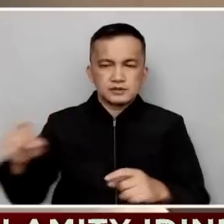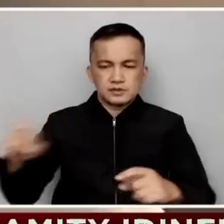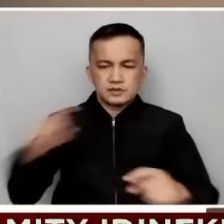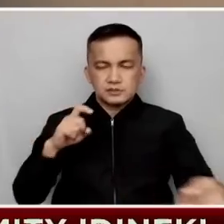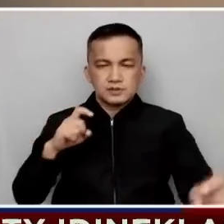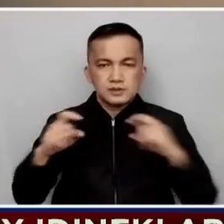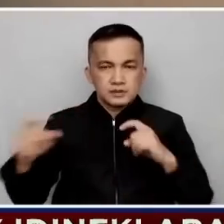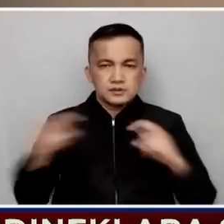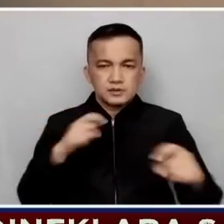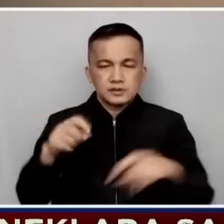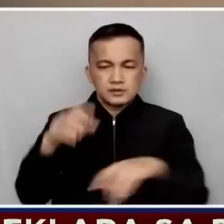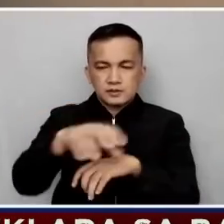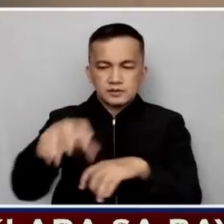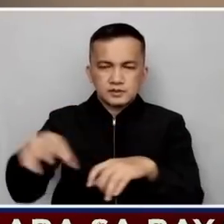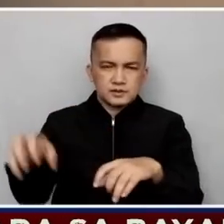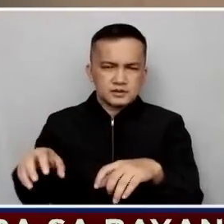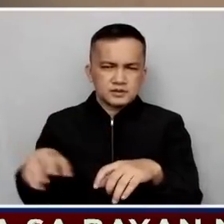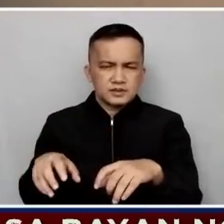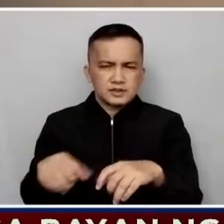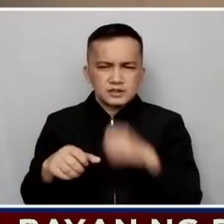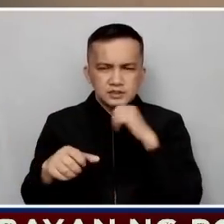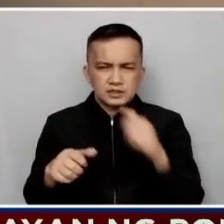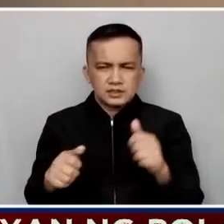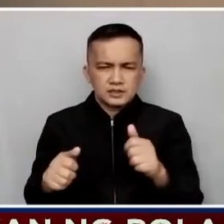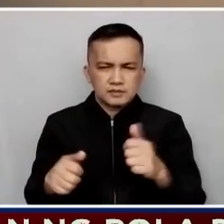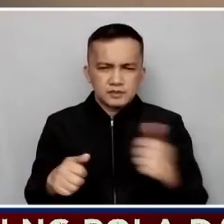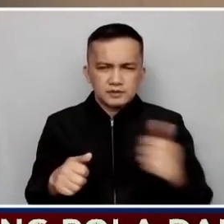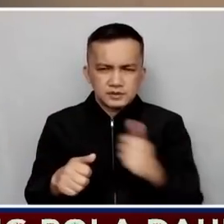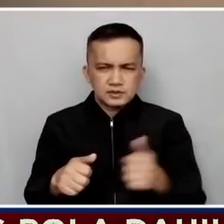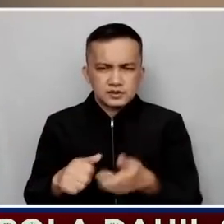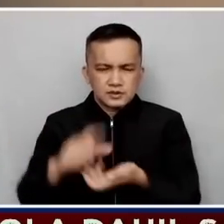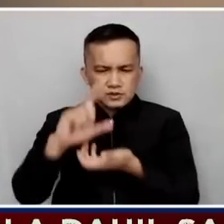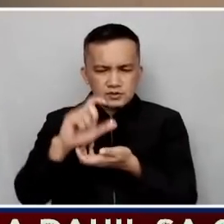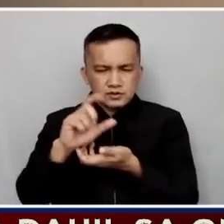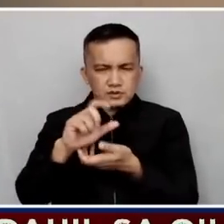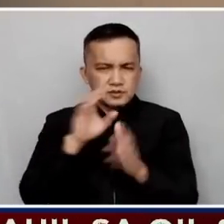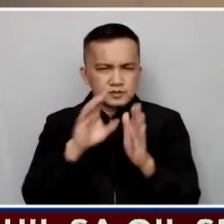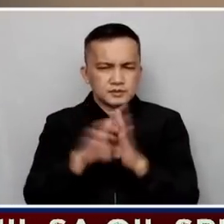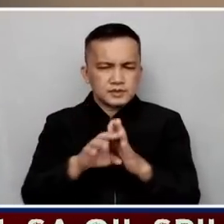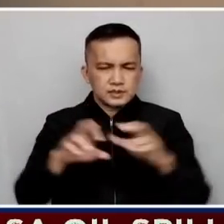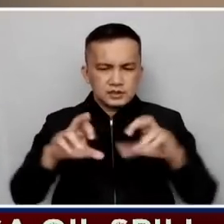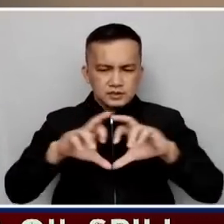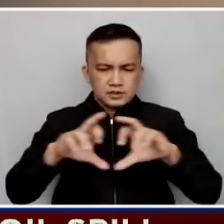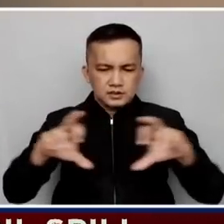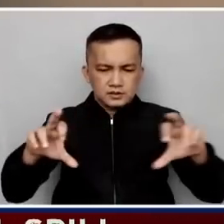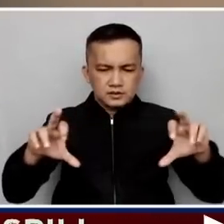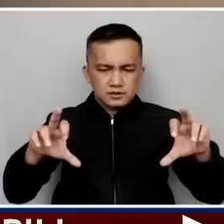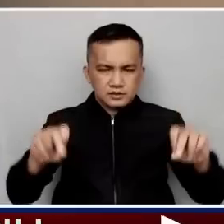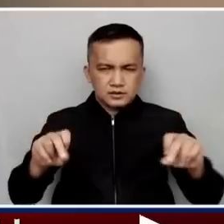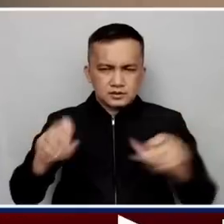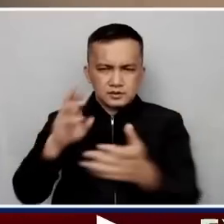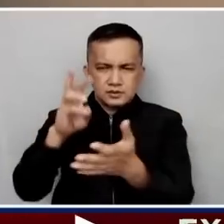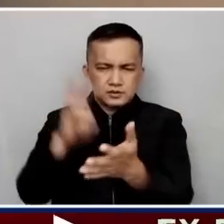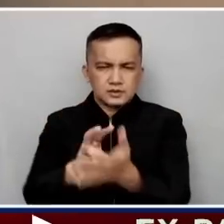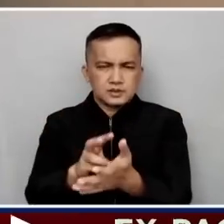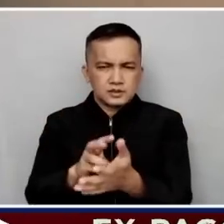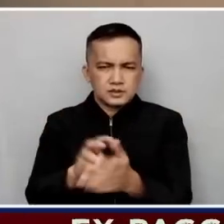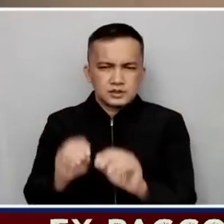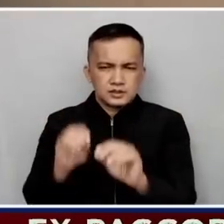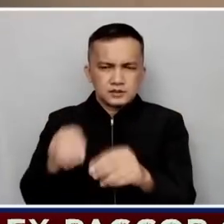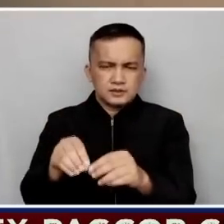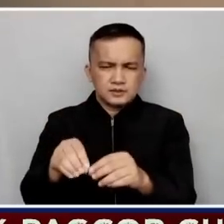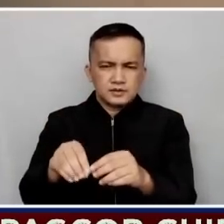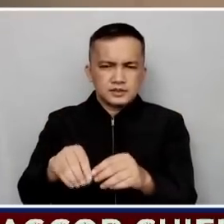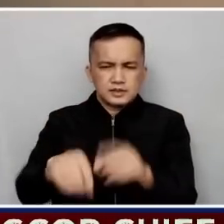mga kapitbahay daw nila na hindi papasada, kukunan nila ng litrato yung plate number, yung lugar at lalagyan ng